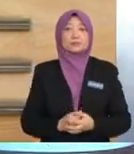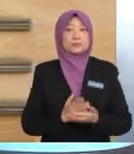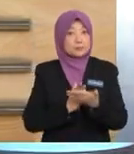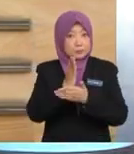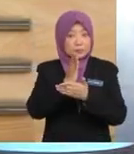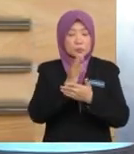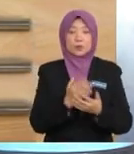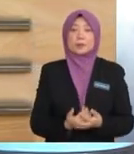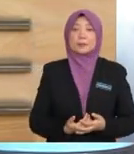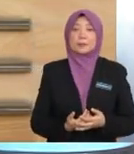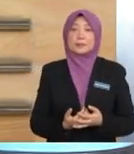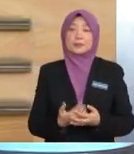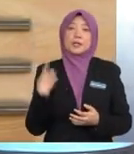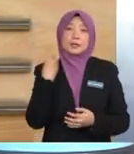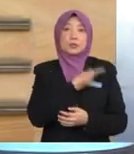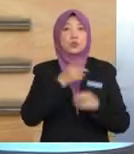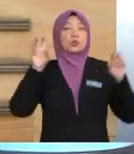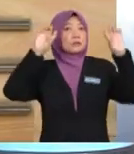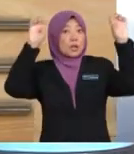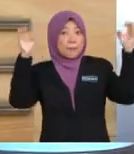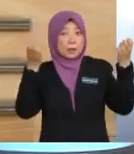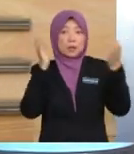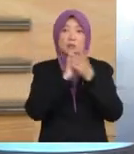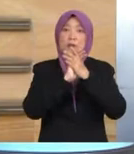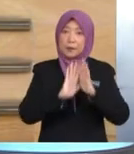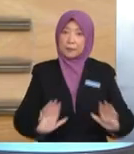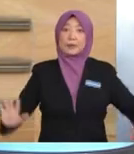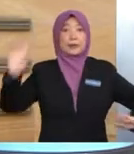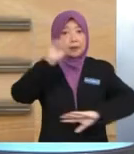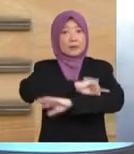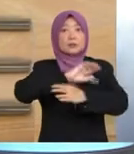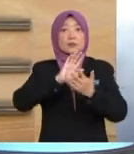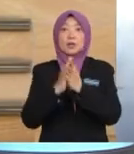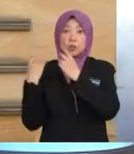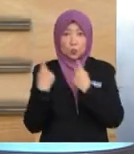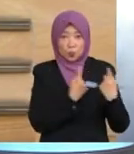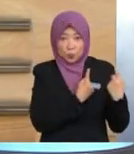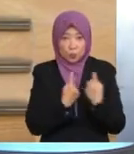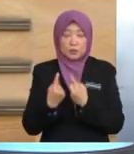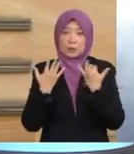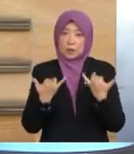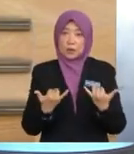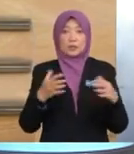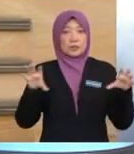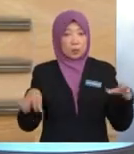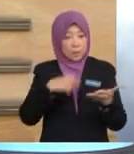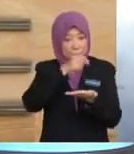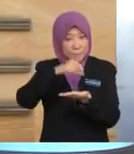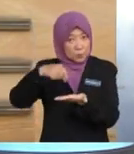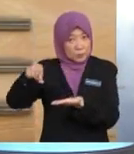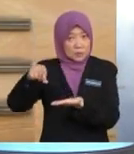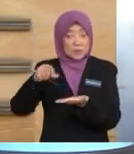ini tema kita ialah selamat hari jadi. Jadi kita kena buat tulisan selamat hari jadi ataupun happy birthday pun boleh.